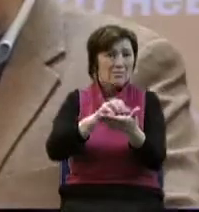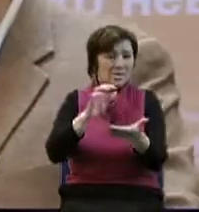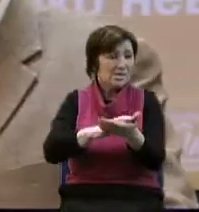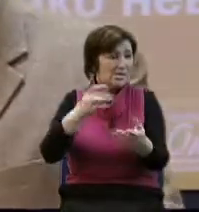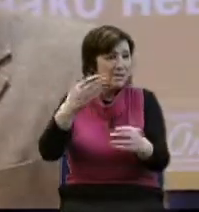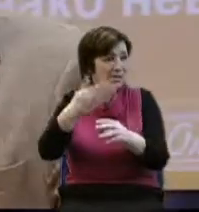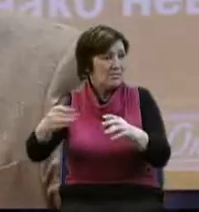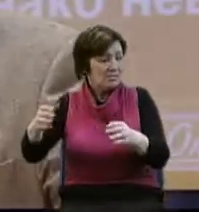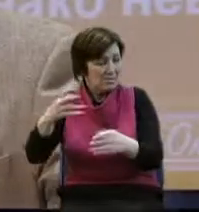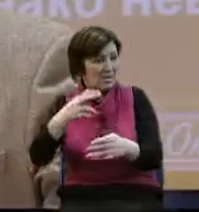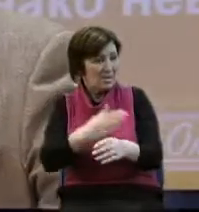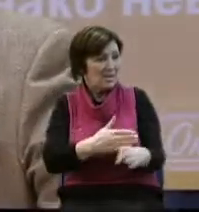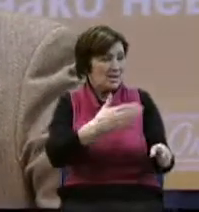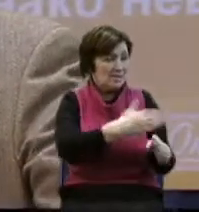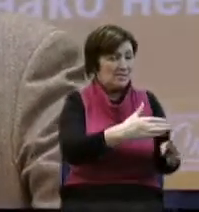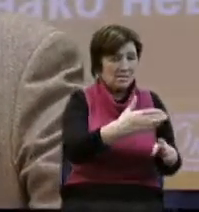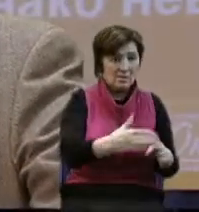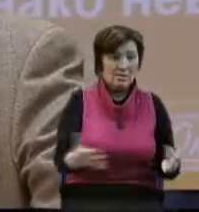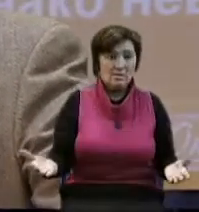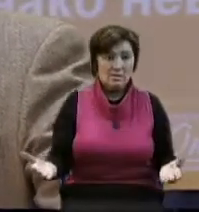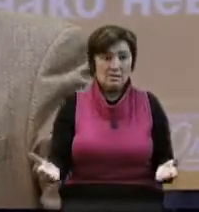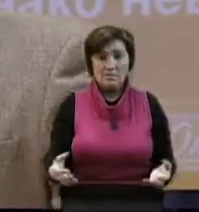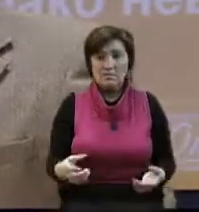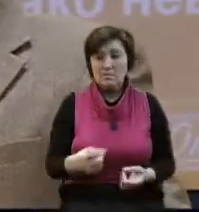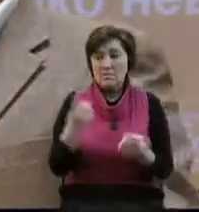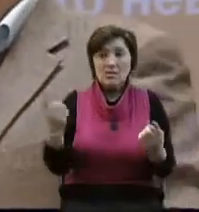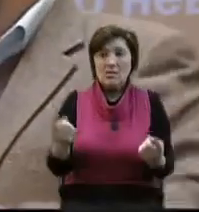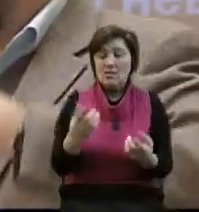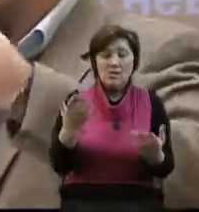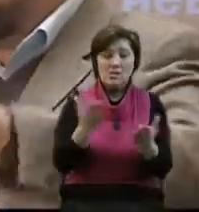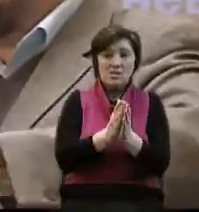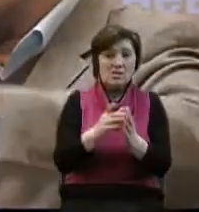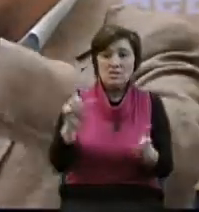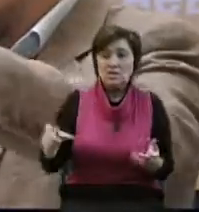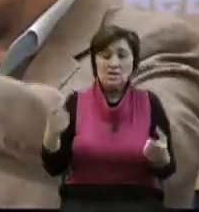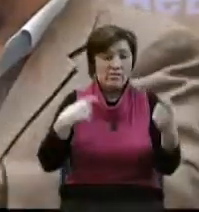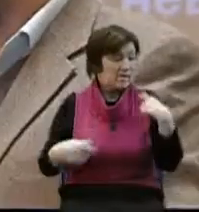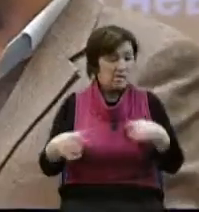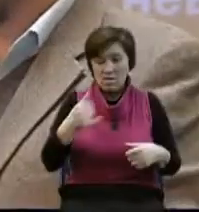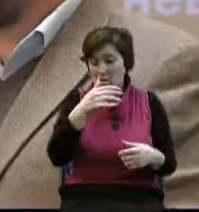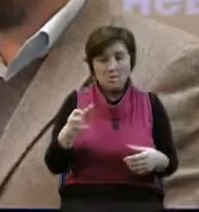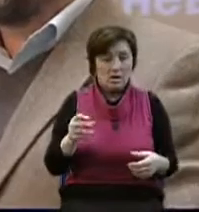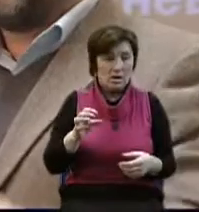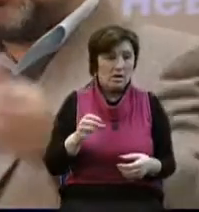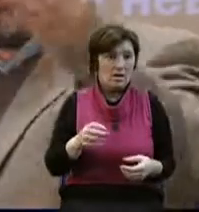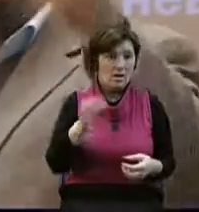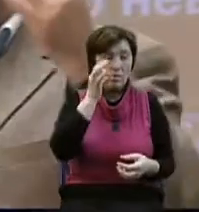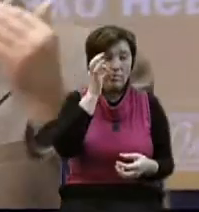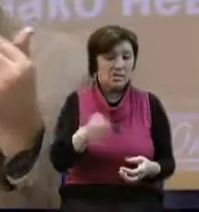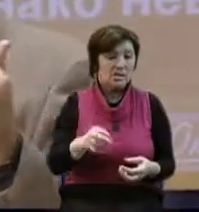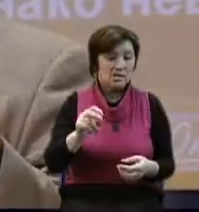книжник или фарисей, и никто-либо другой не мог обвинить священников